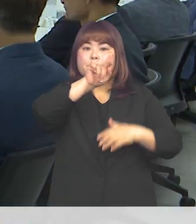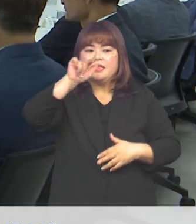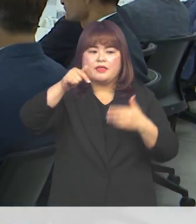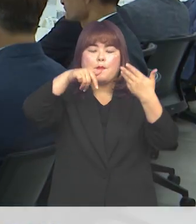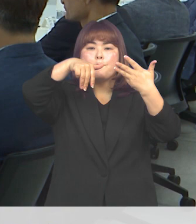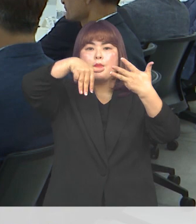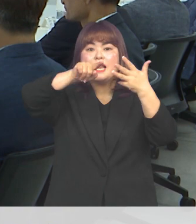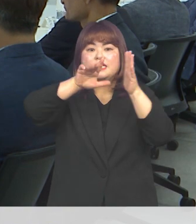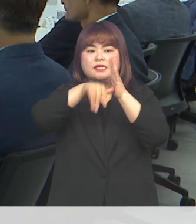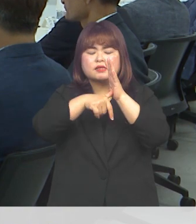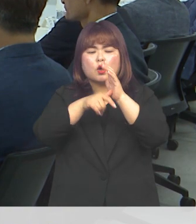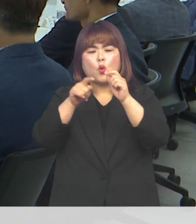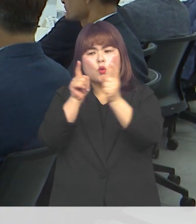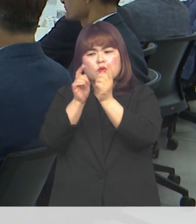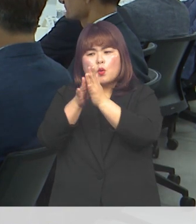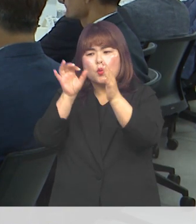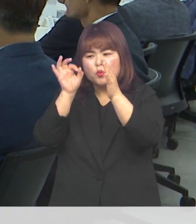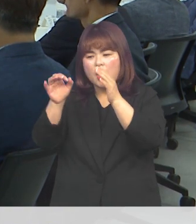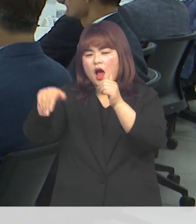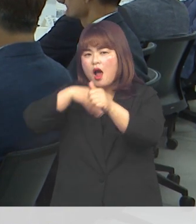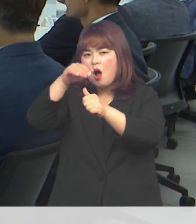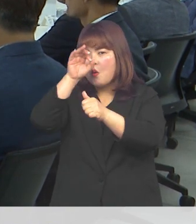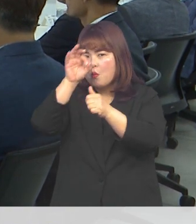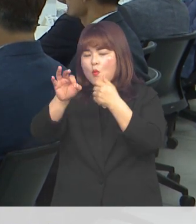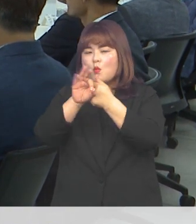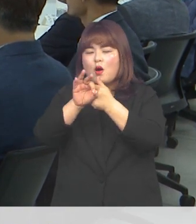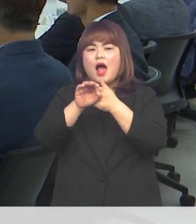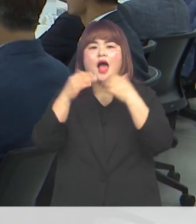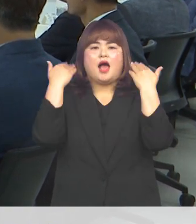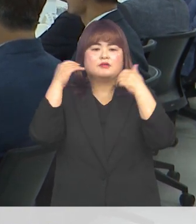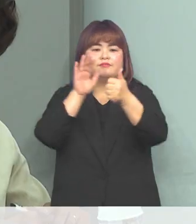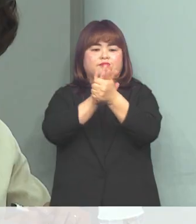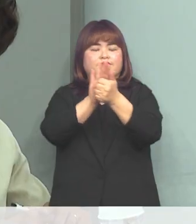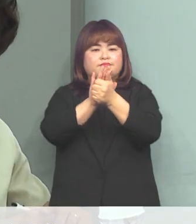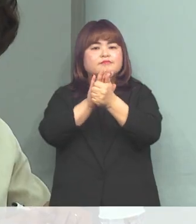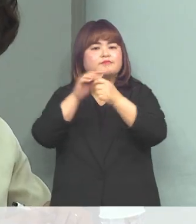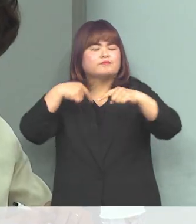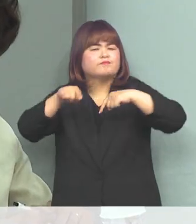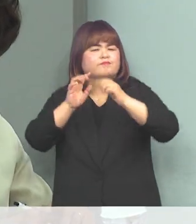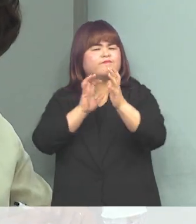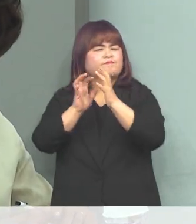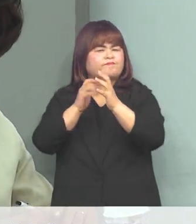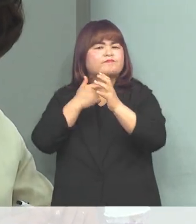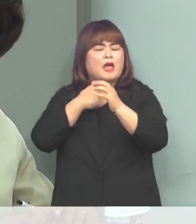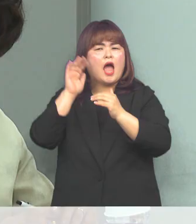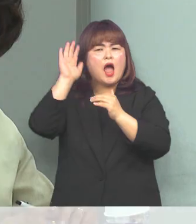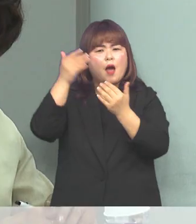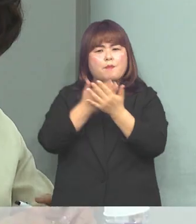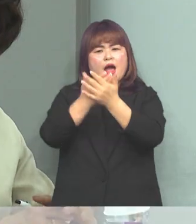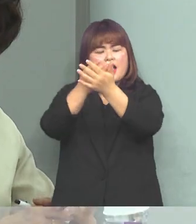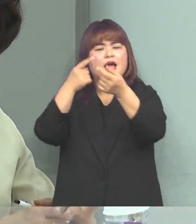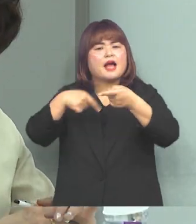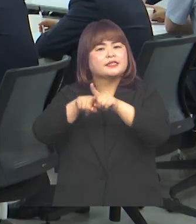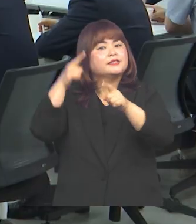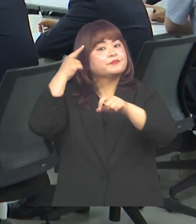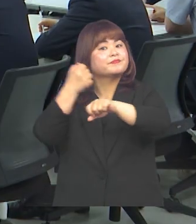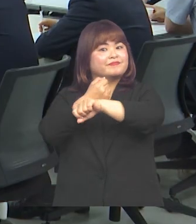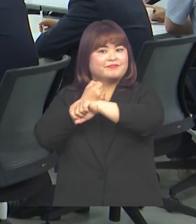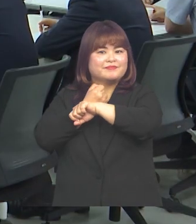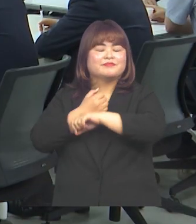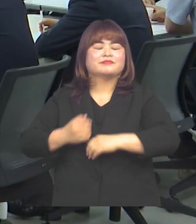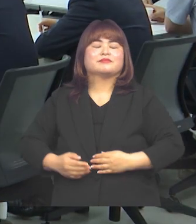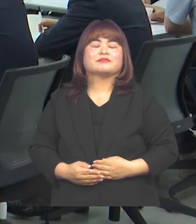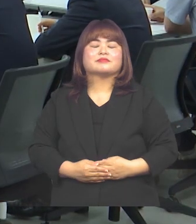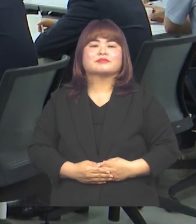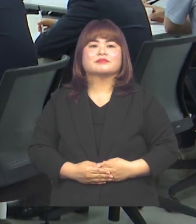교육 현안과 관련한 현장의 목소리를 듣고 학교 지원 및 교육 협력 현안 사항을 논의하며 발전 방안을 함께